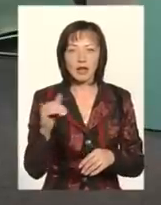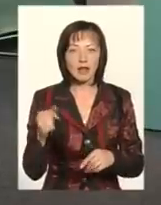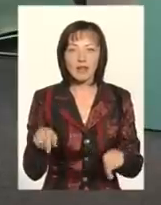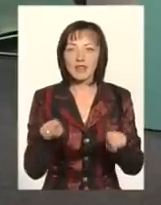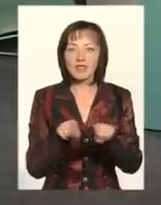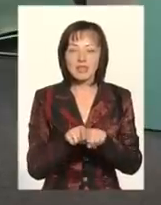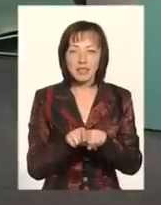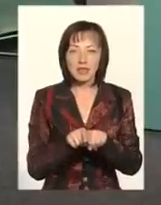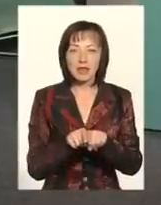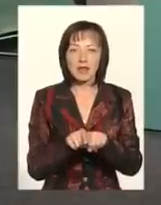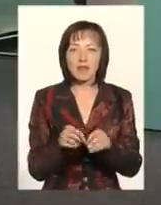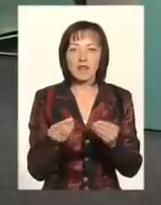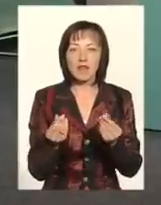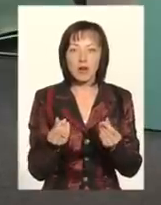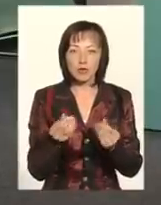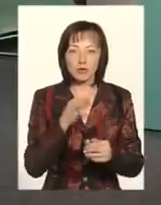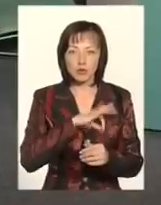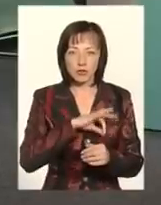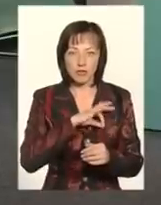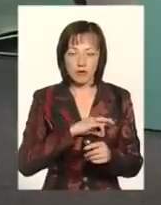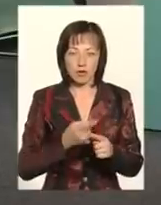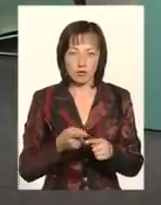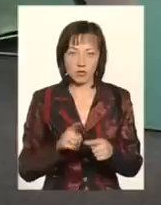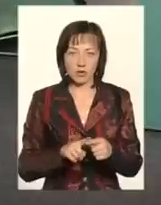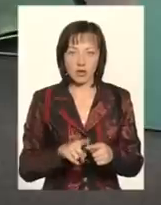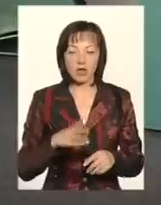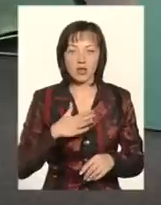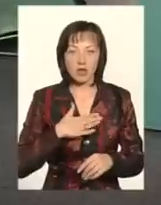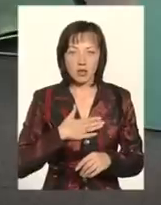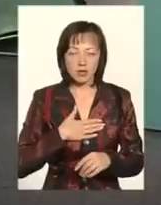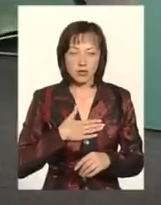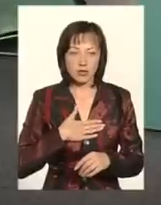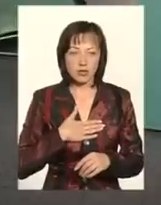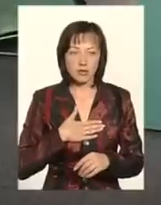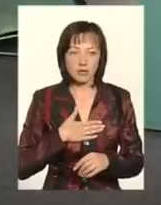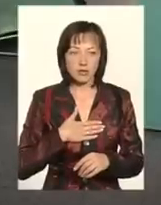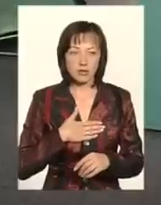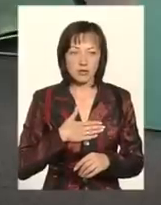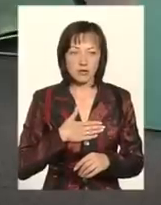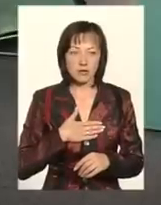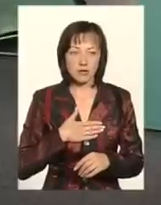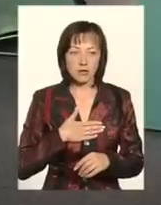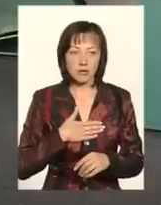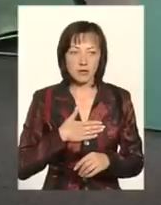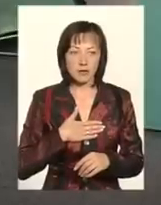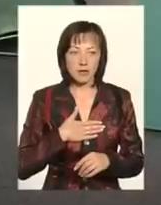якій вони споживають ю валюту наше е будемо говорити таке добре государство